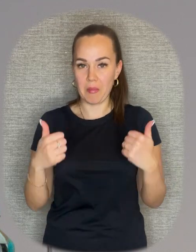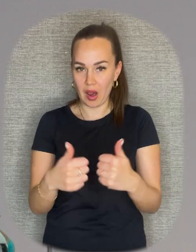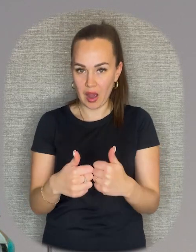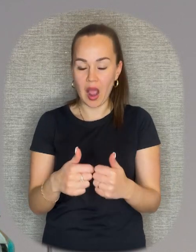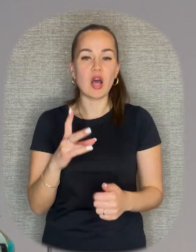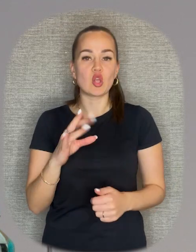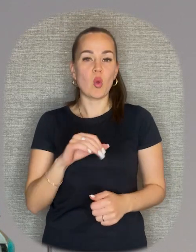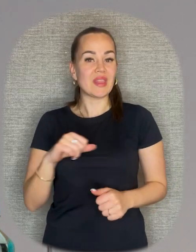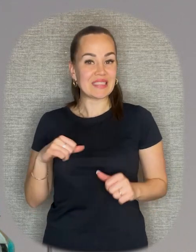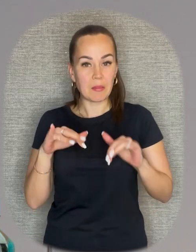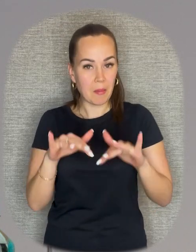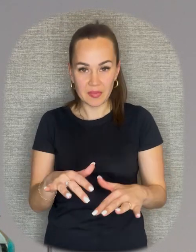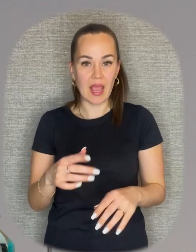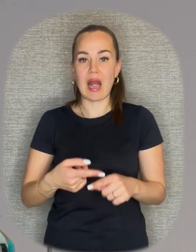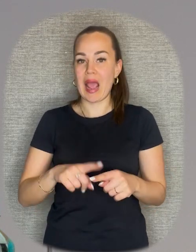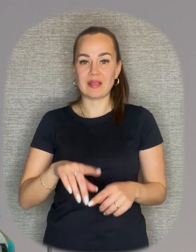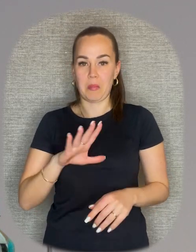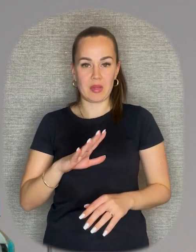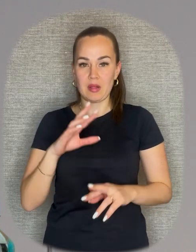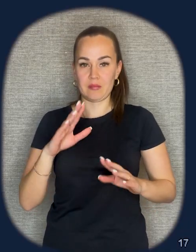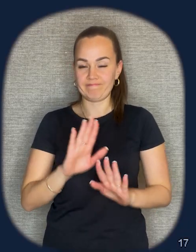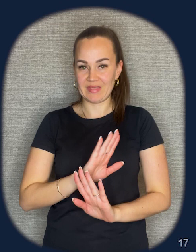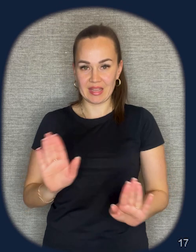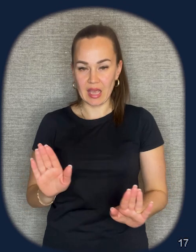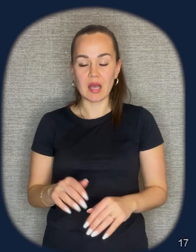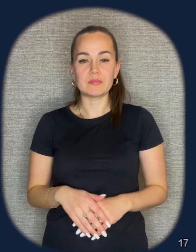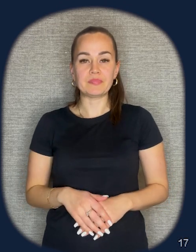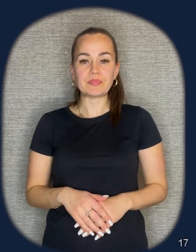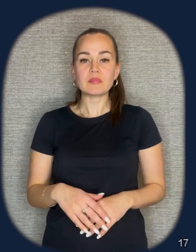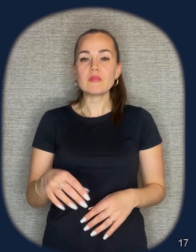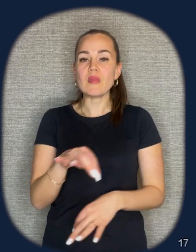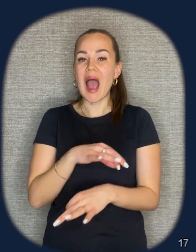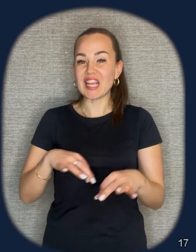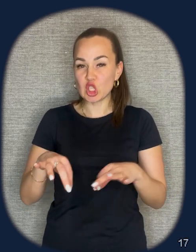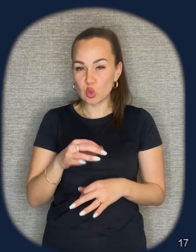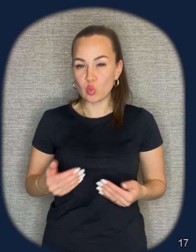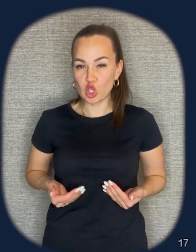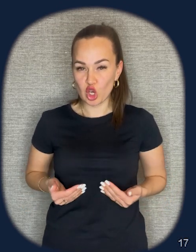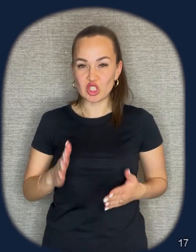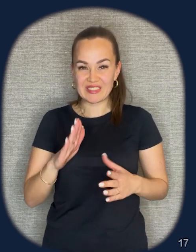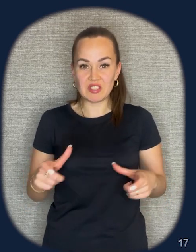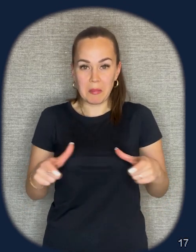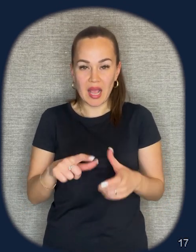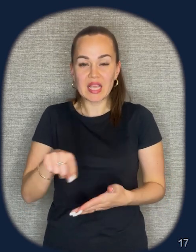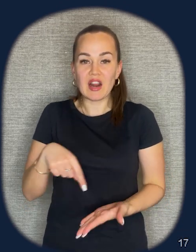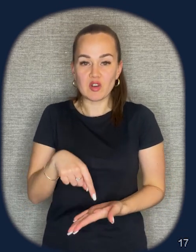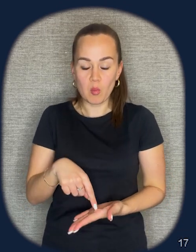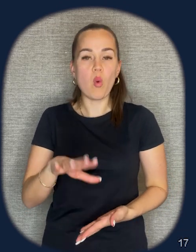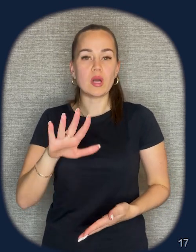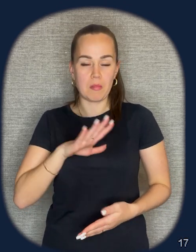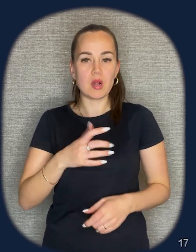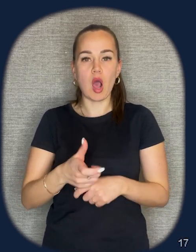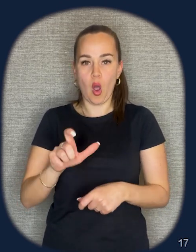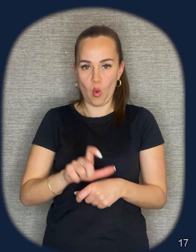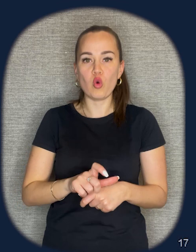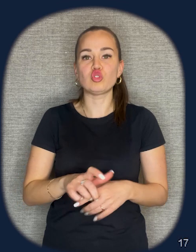блокады Но на самом деле это было не так кажется невероятным но архитектурная жизнь в блокированном